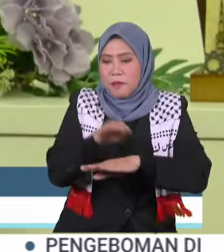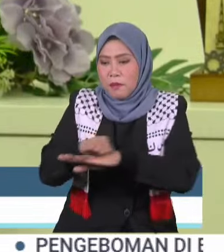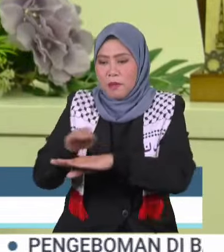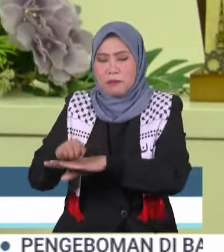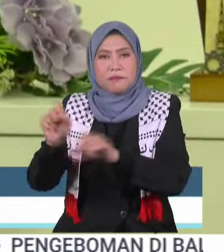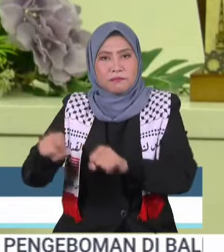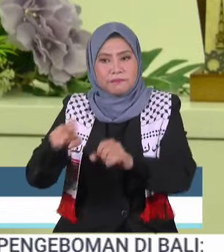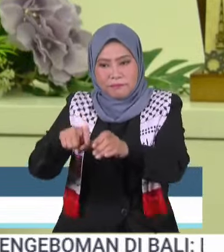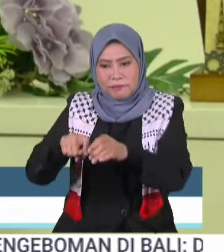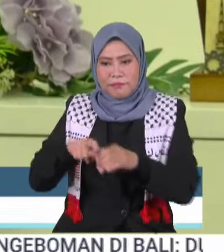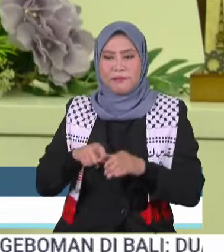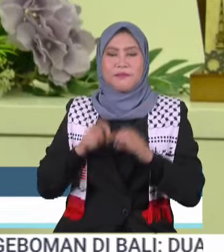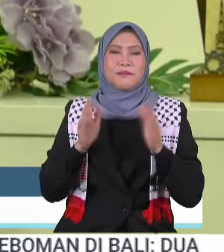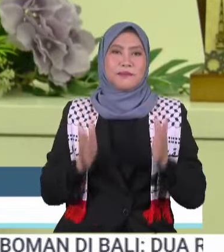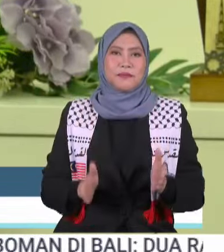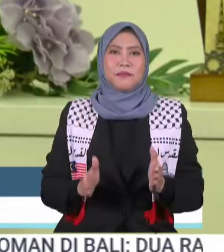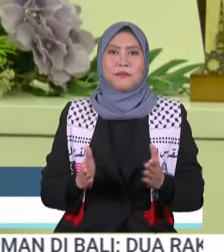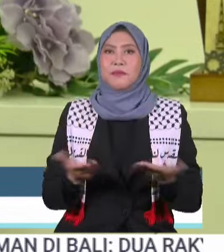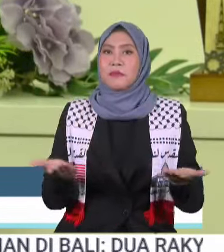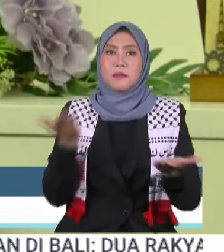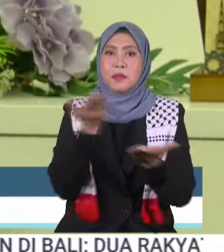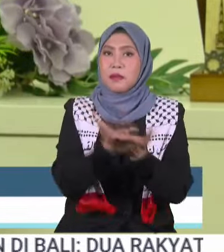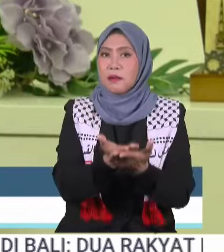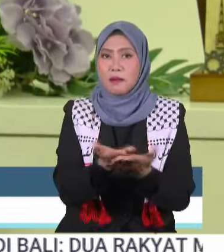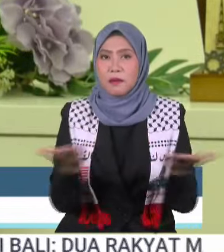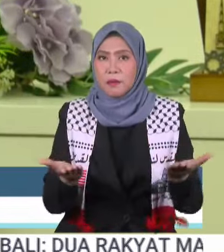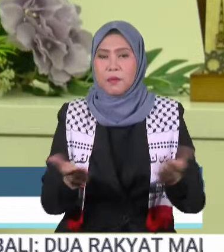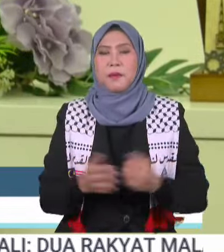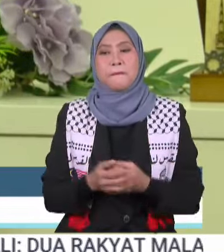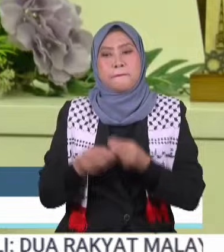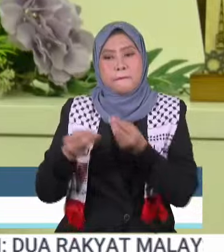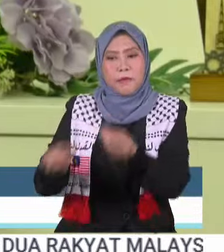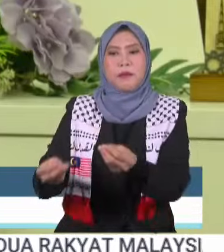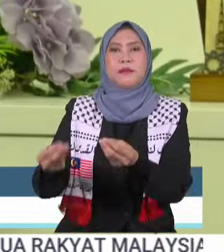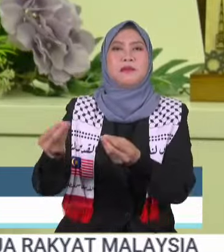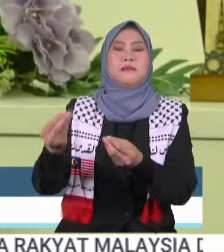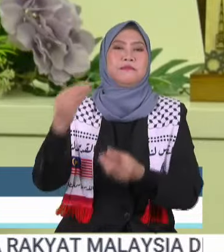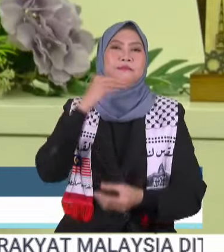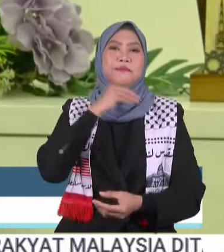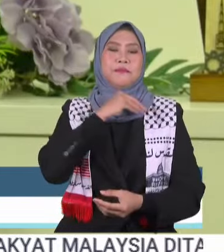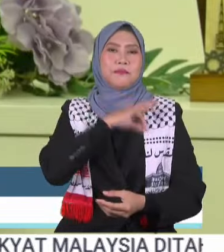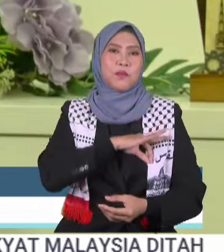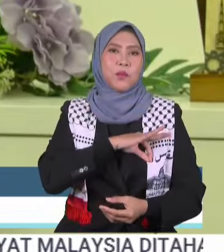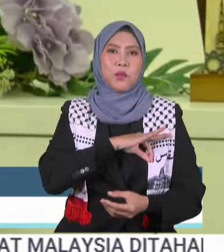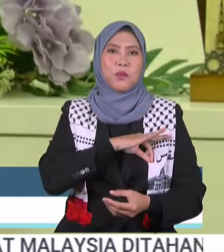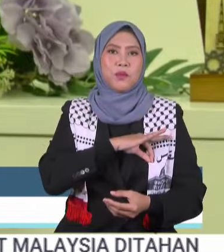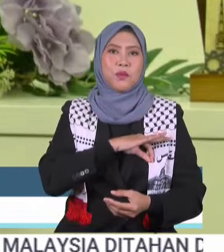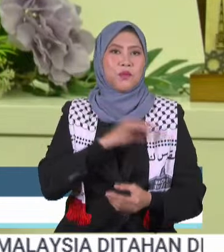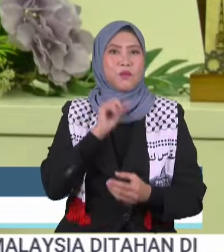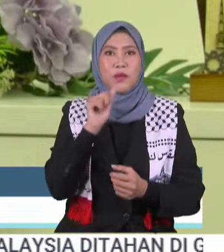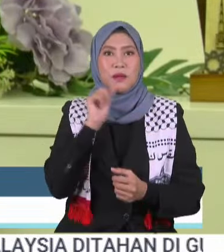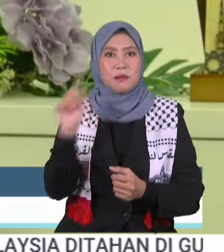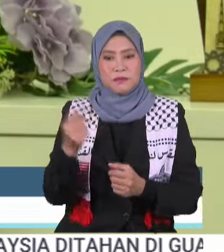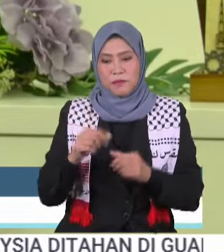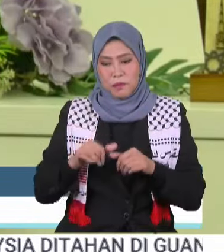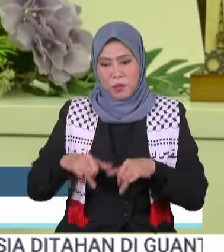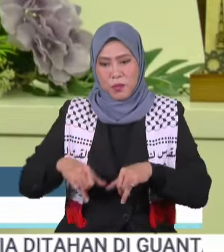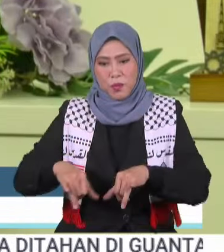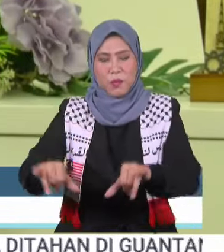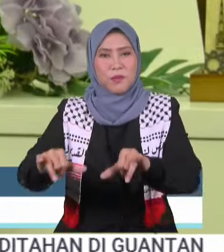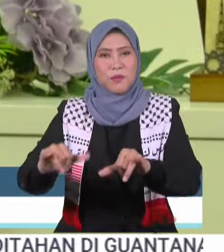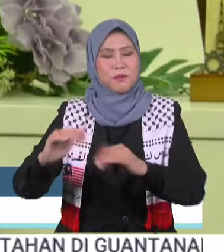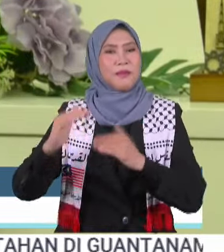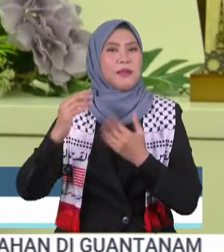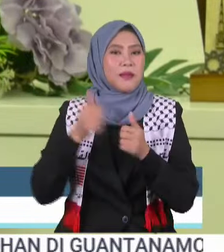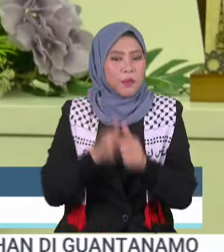itu. Jadi antara cara yang disanakan ialah memberi ganjaran. Tapi ganjaran ini bukannya berterusan untuk